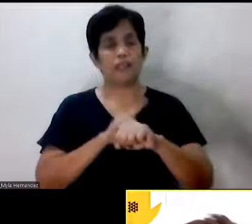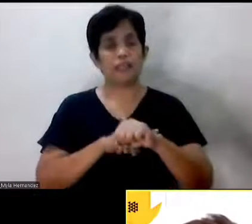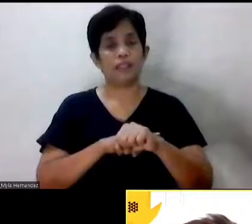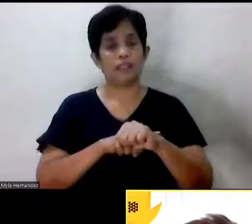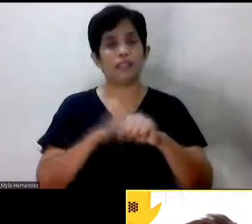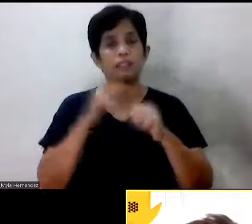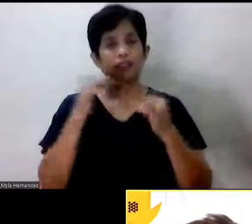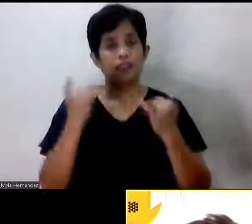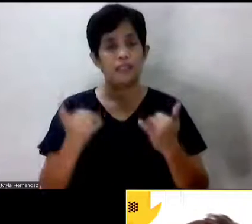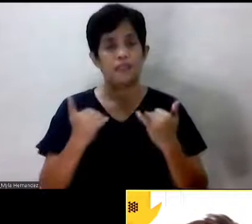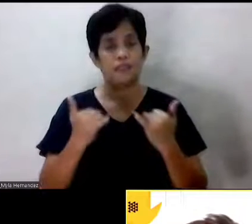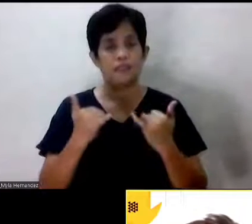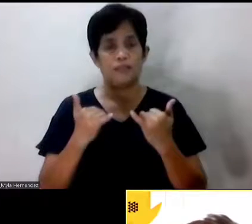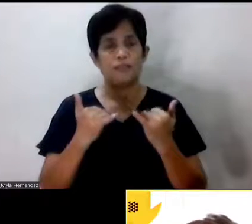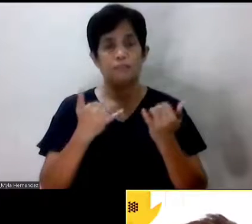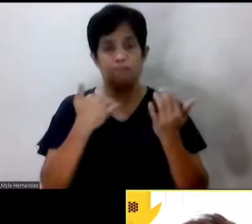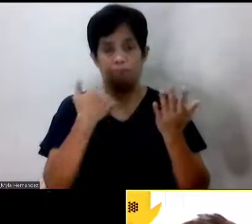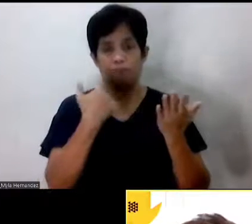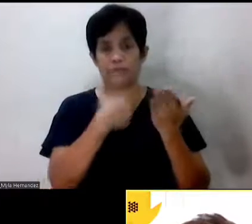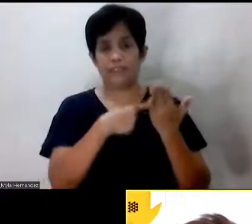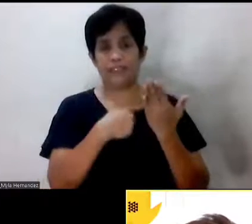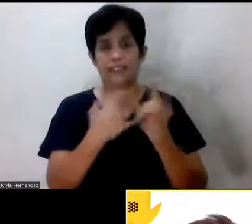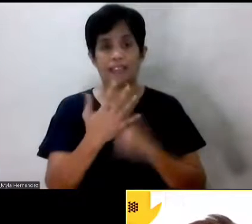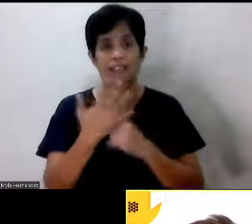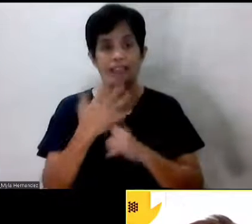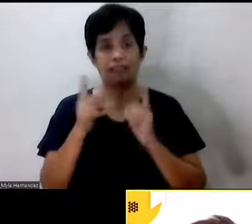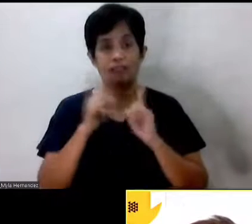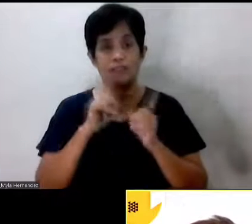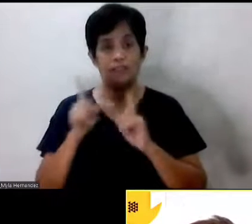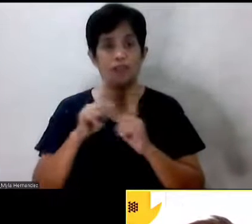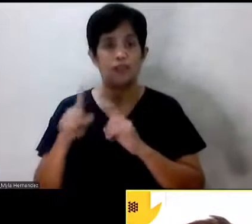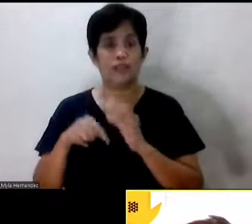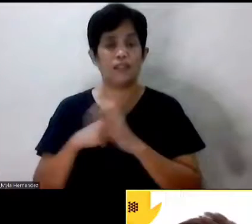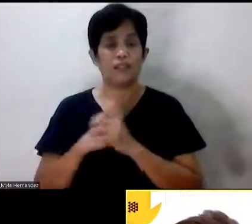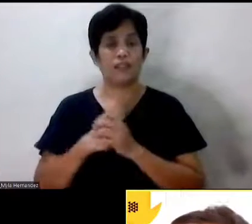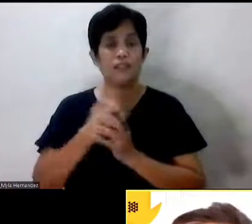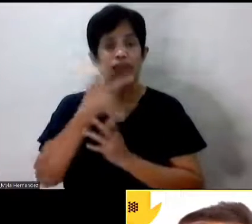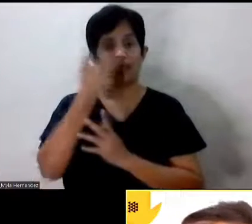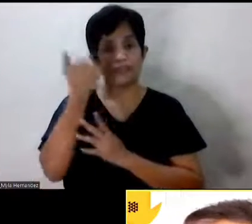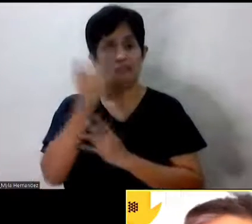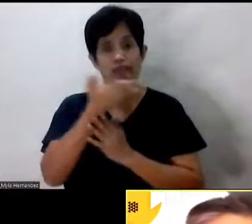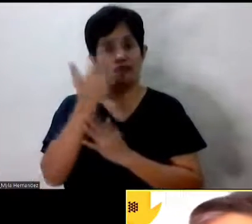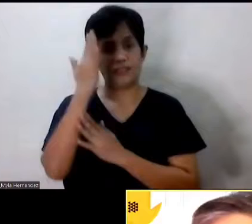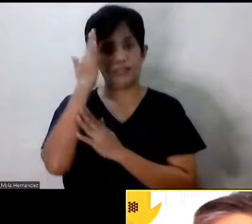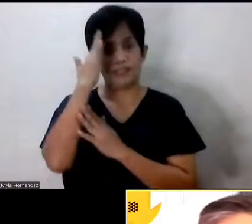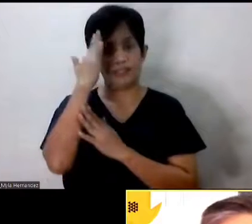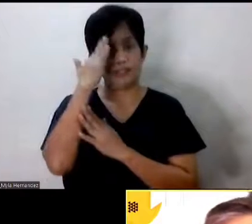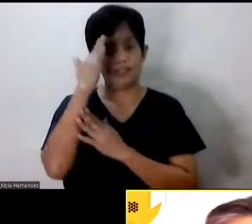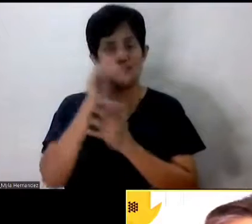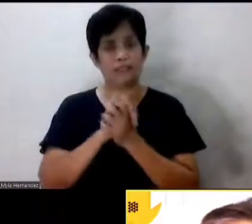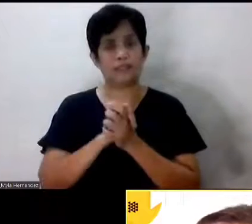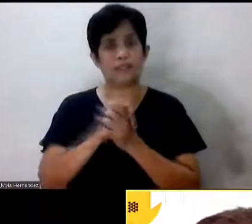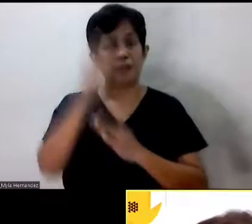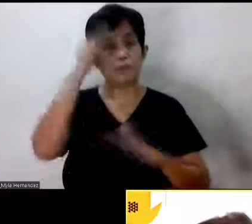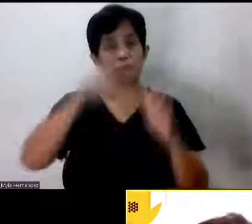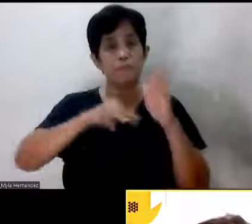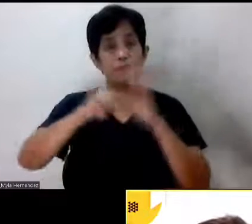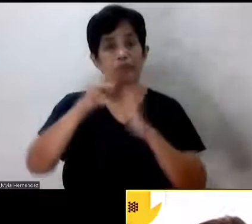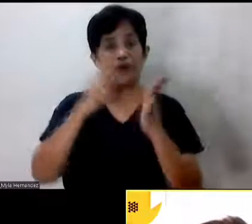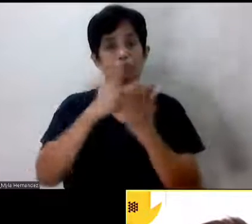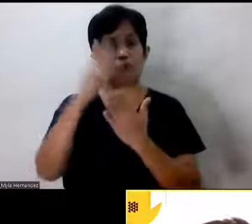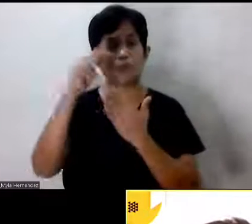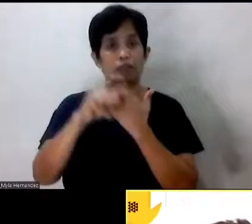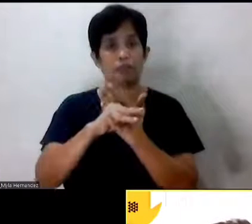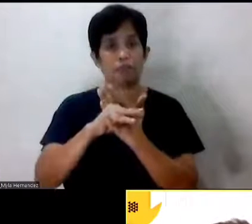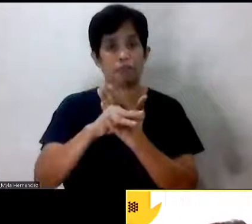Napapanahon na pag-usapan natin ito kasi alam naman nyo ang mission natin sa programang